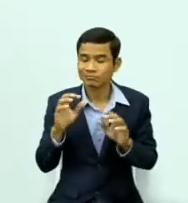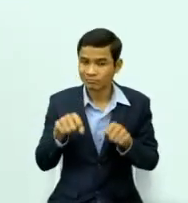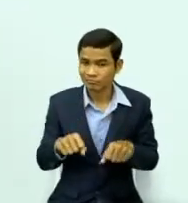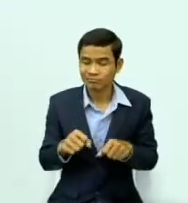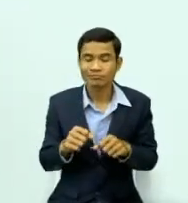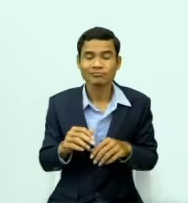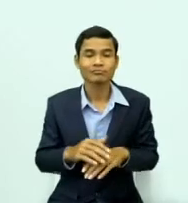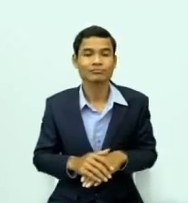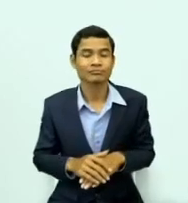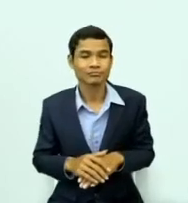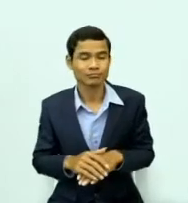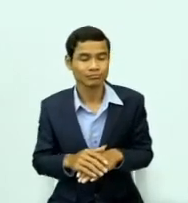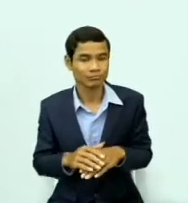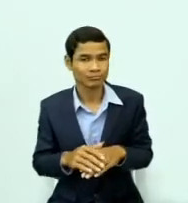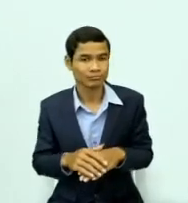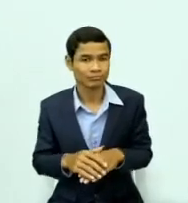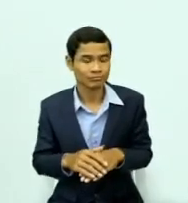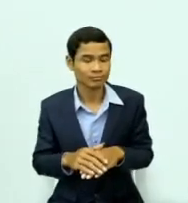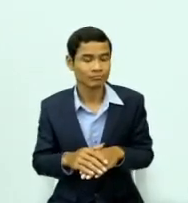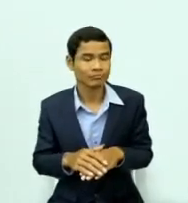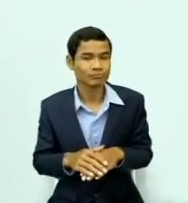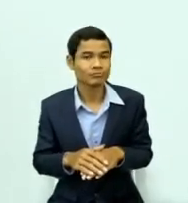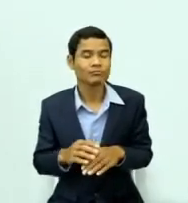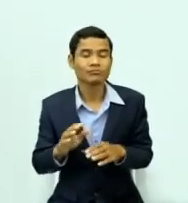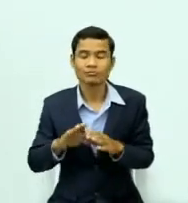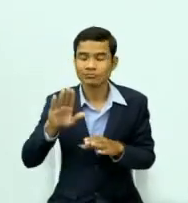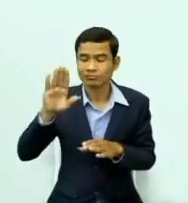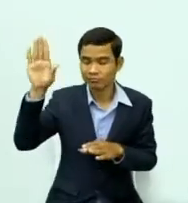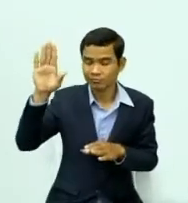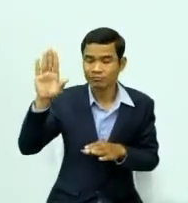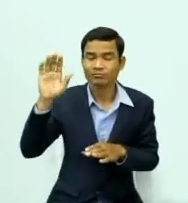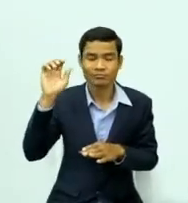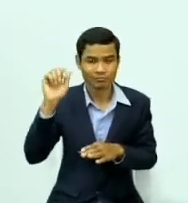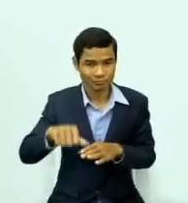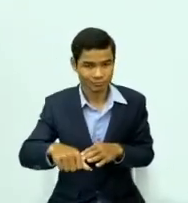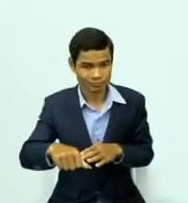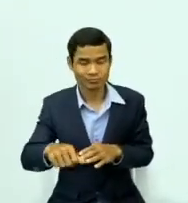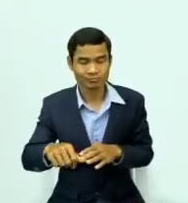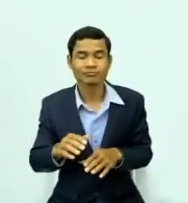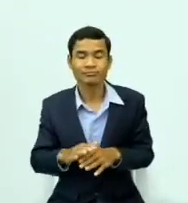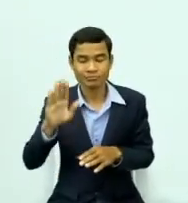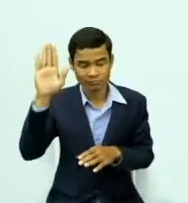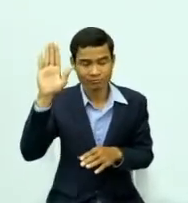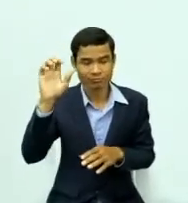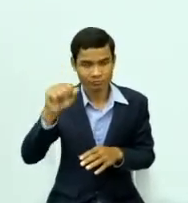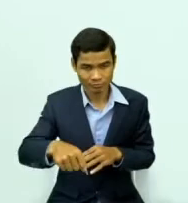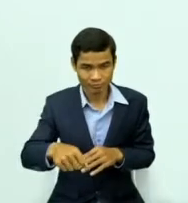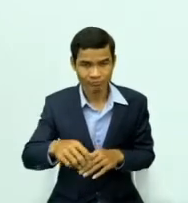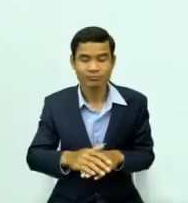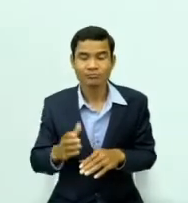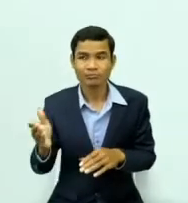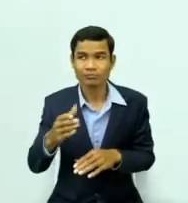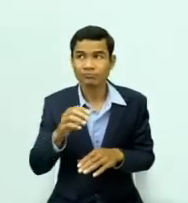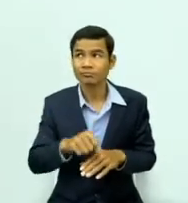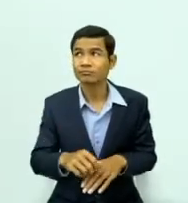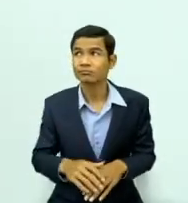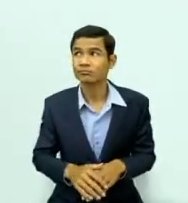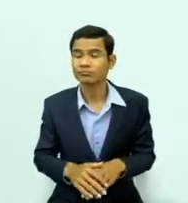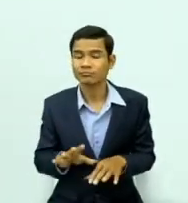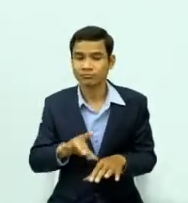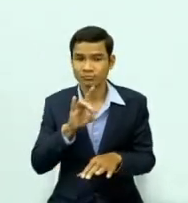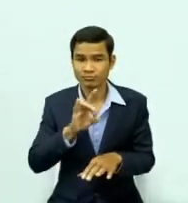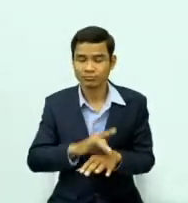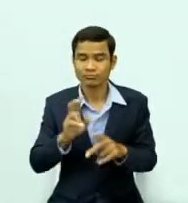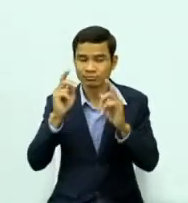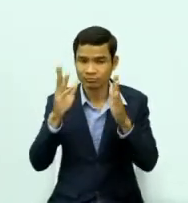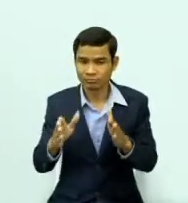thá. Chà là bánh con. Lược đáy nâng tùm lẽ đầy. Chà còn có tình ạ khá nế. Nói bê đây